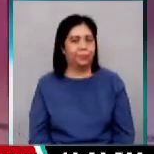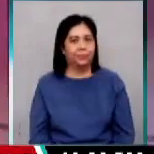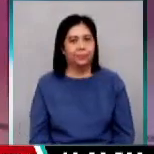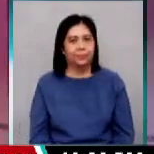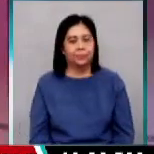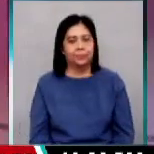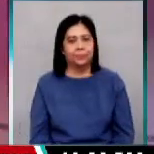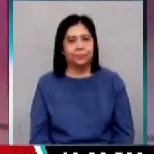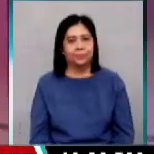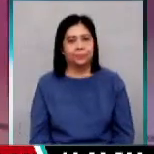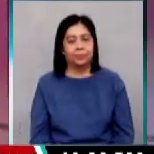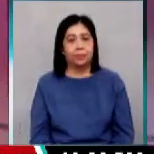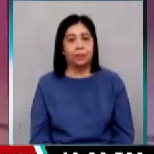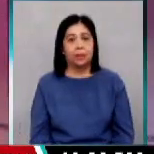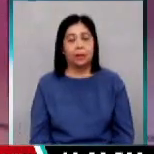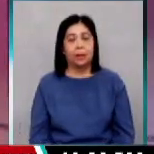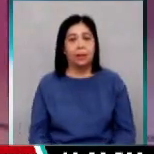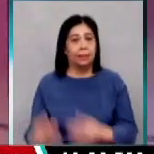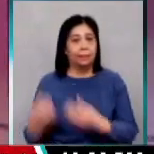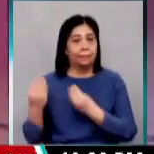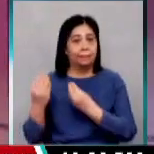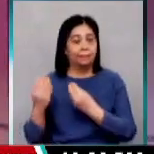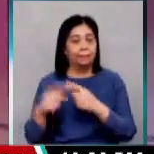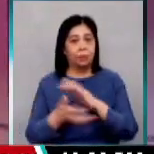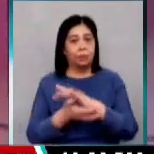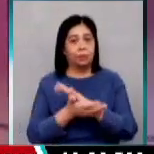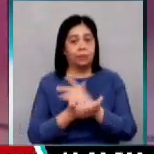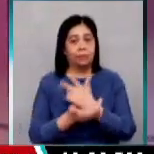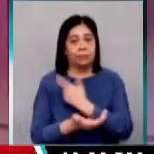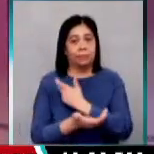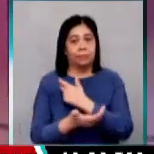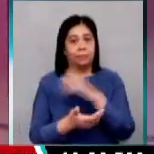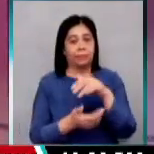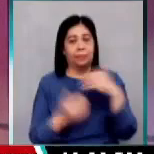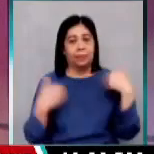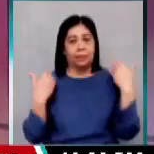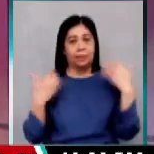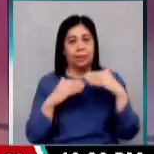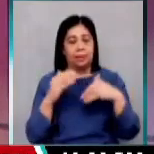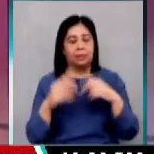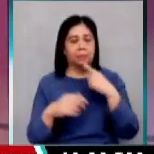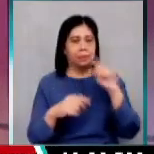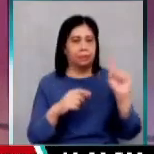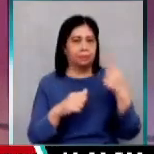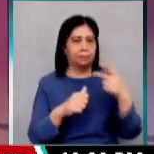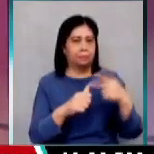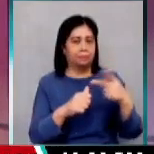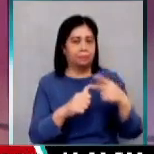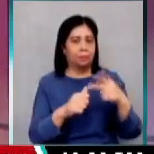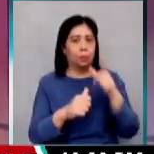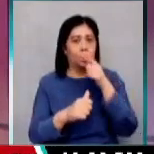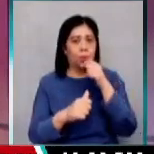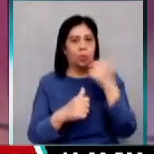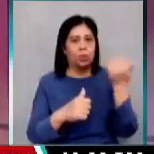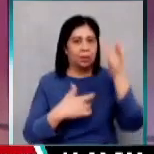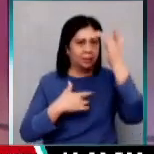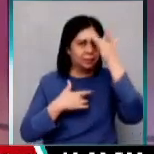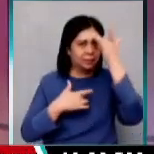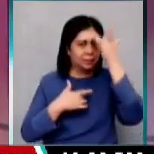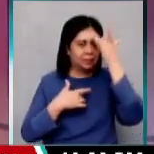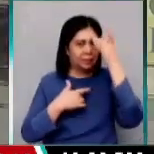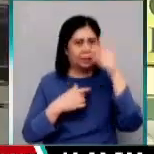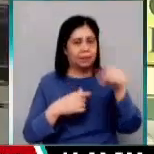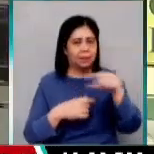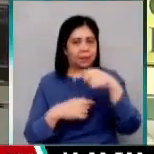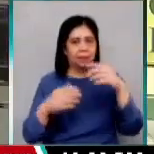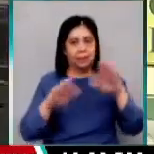Latest po tayo sa planong COVID vaccination sa mga minor. Uunahin daw muna yung mga may comorbidity o iniindang sakit. Sabi